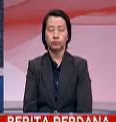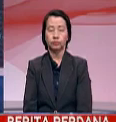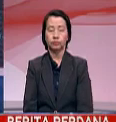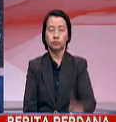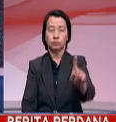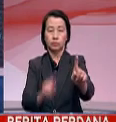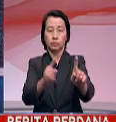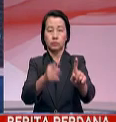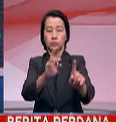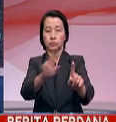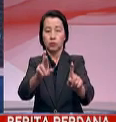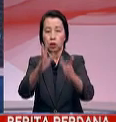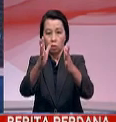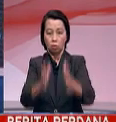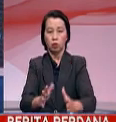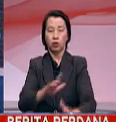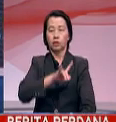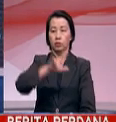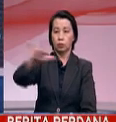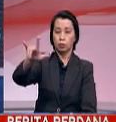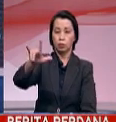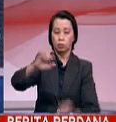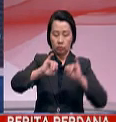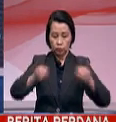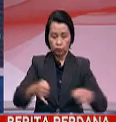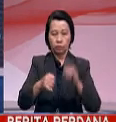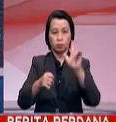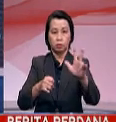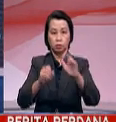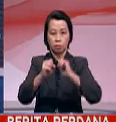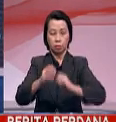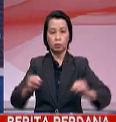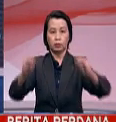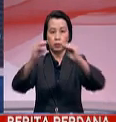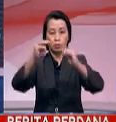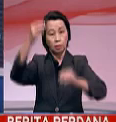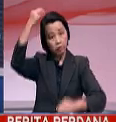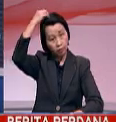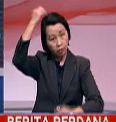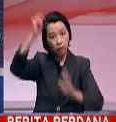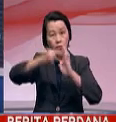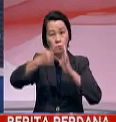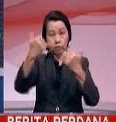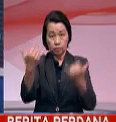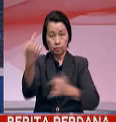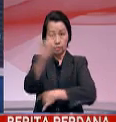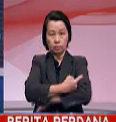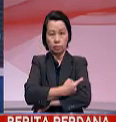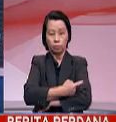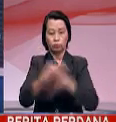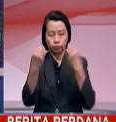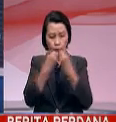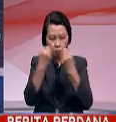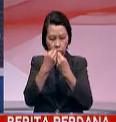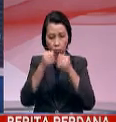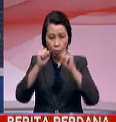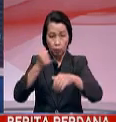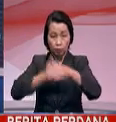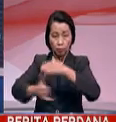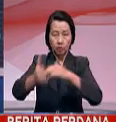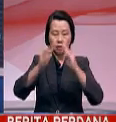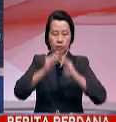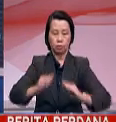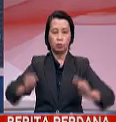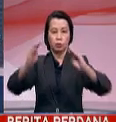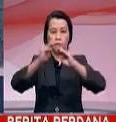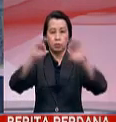Seramai 1,000 jemaah dibenarkan menunaikan solat Jumaat di 3 buah masjid di negeri Selangor bermula hari ini. Kapasiti di Masjid Sultan